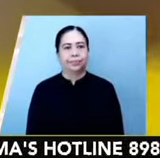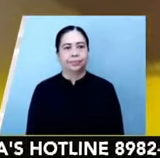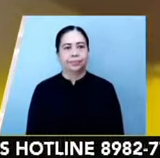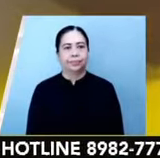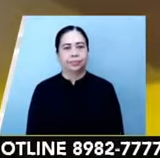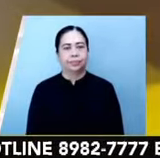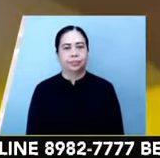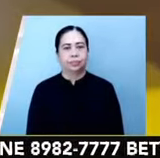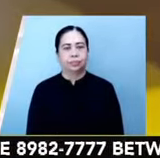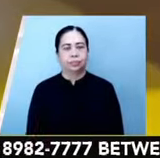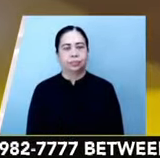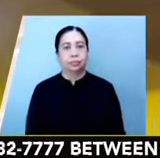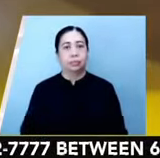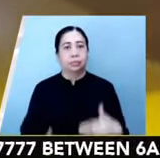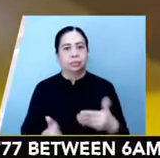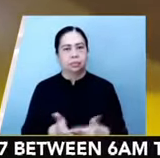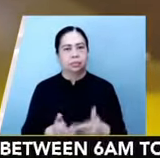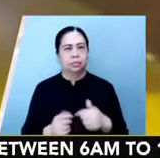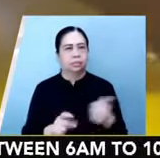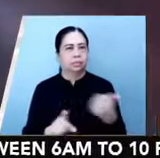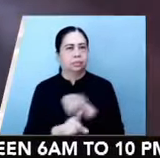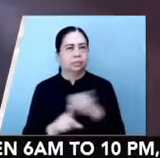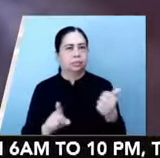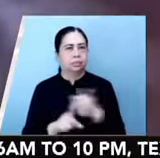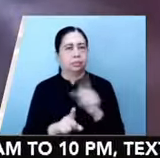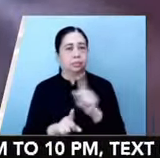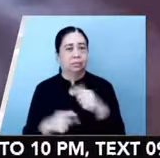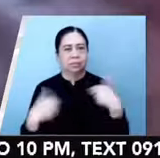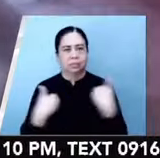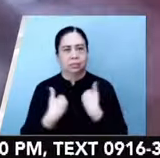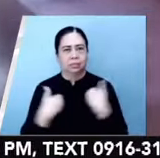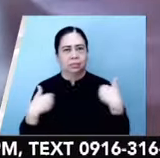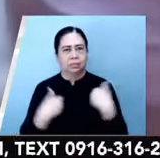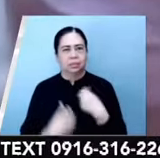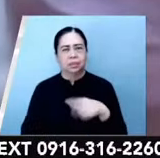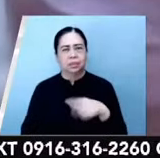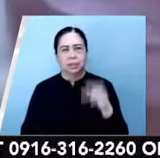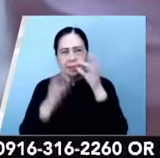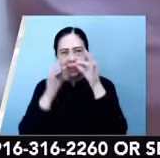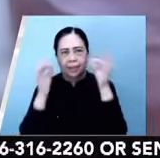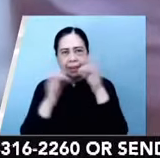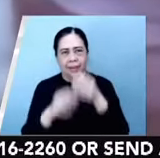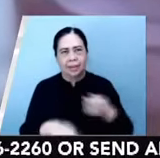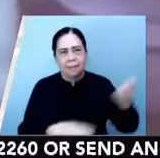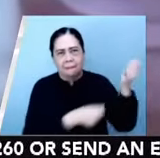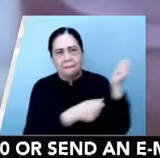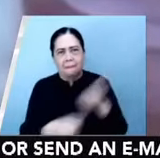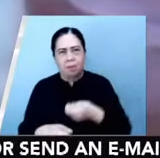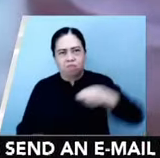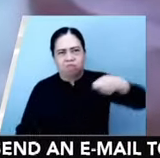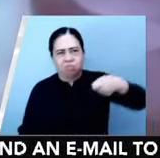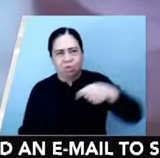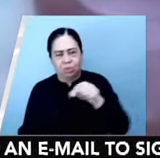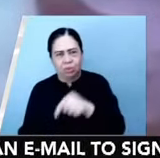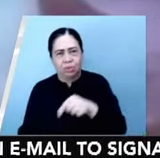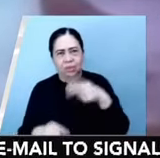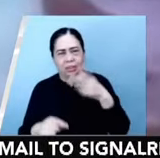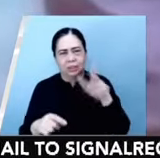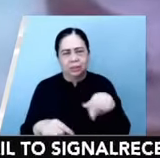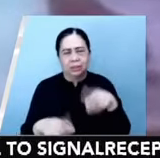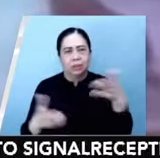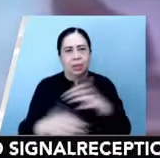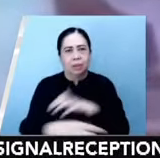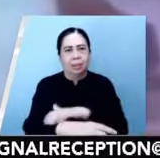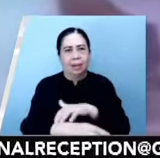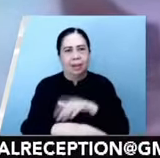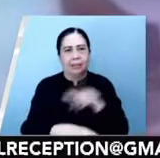Panibagong insidente ng animal cruelty. Isang kuting ang pinaghahampas at tinusok ng isang senior citizen sa Makati City. Paliwanag